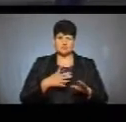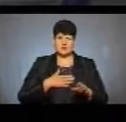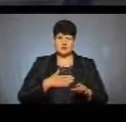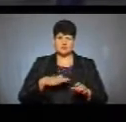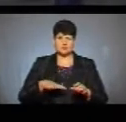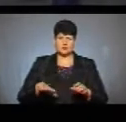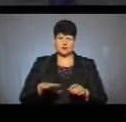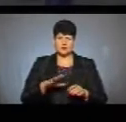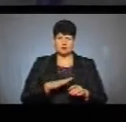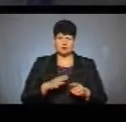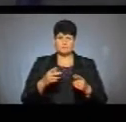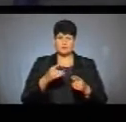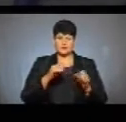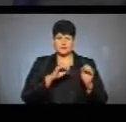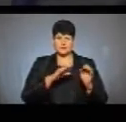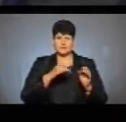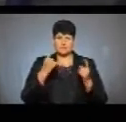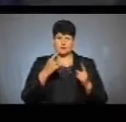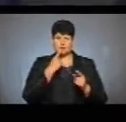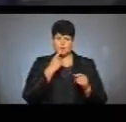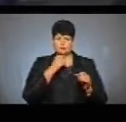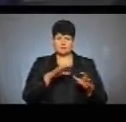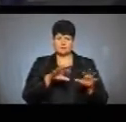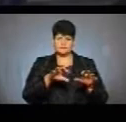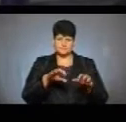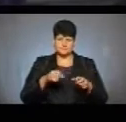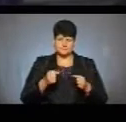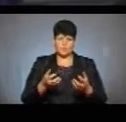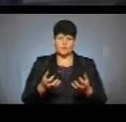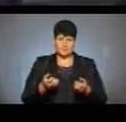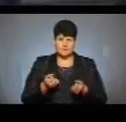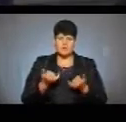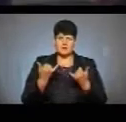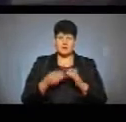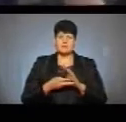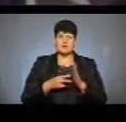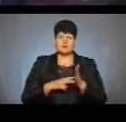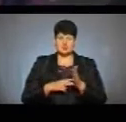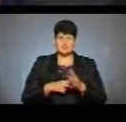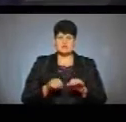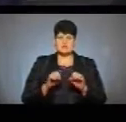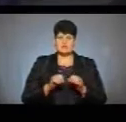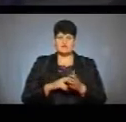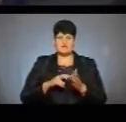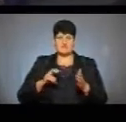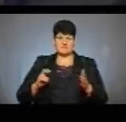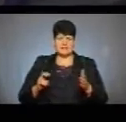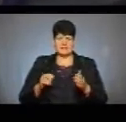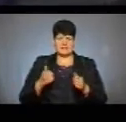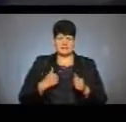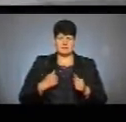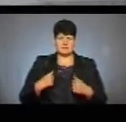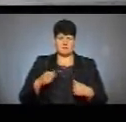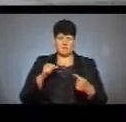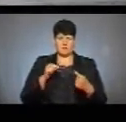територій, які були великою кров'ю відвойовані, утримані, тепер планується відведення військ. Значить, ми проти